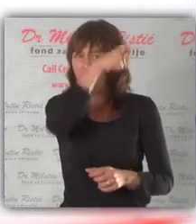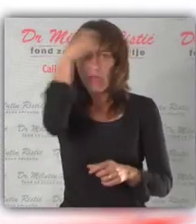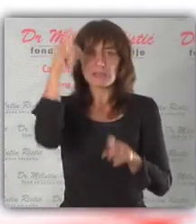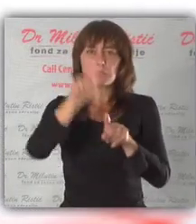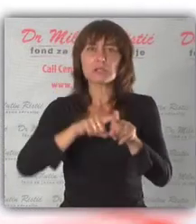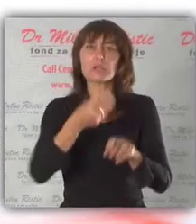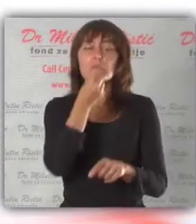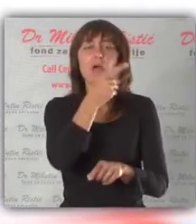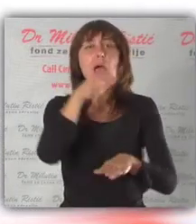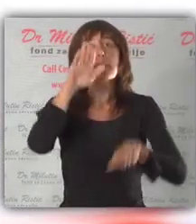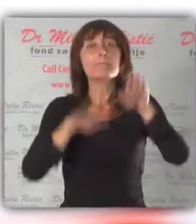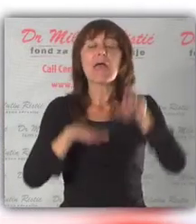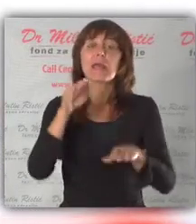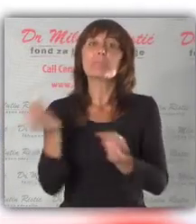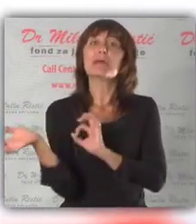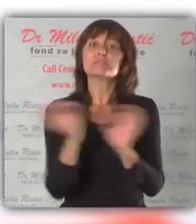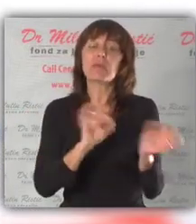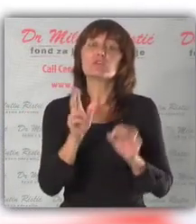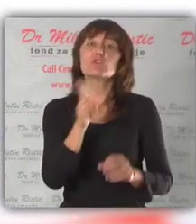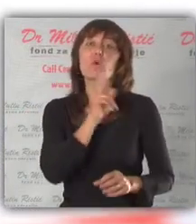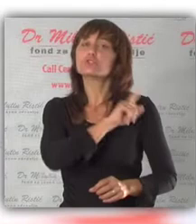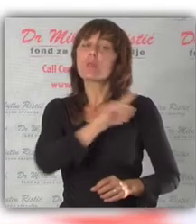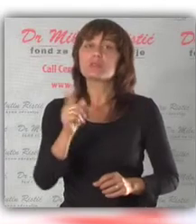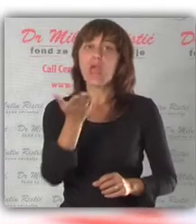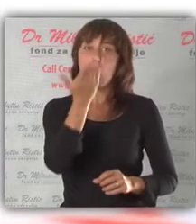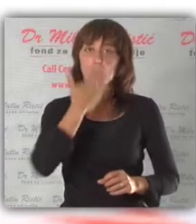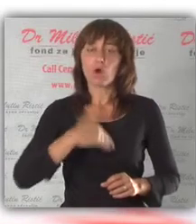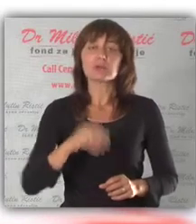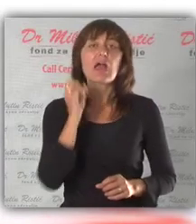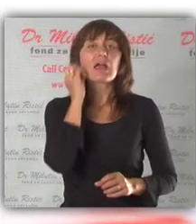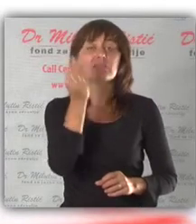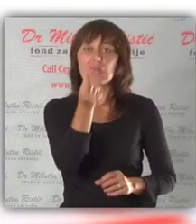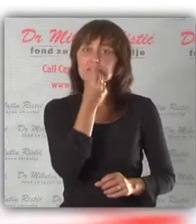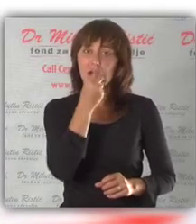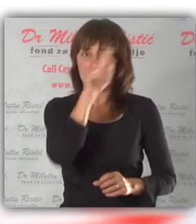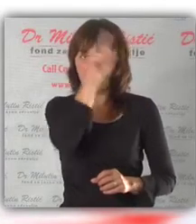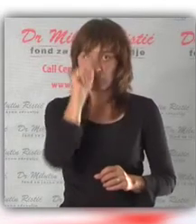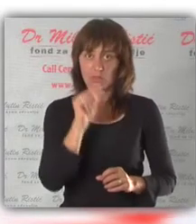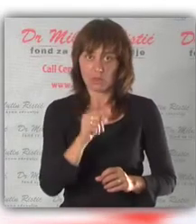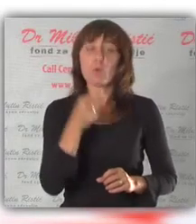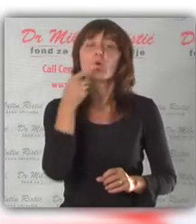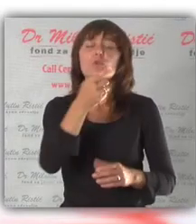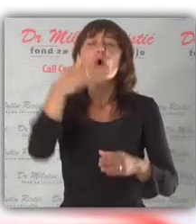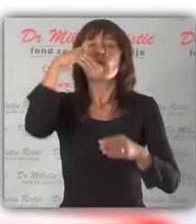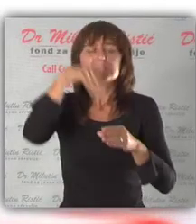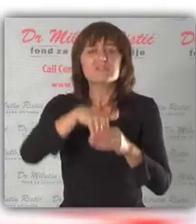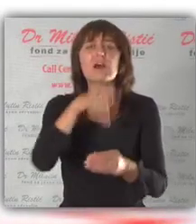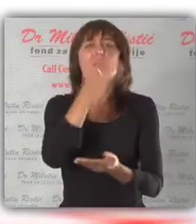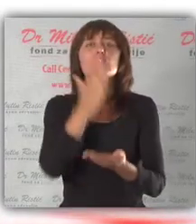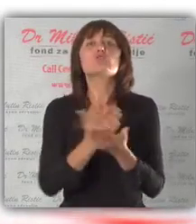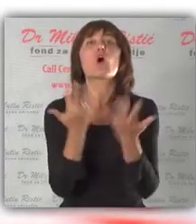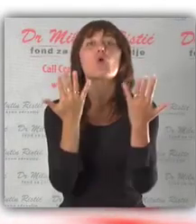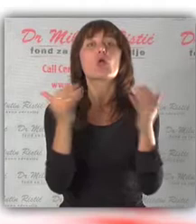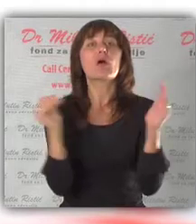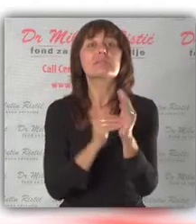letnjim mesecima, to su neke mere bezbednosti koje su neophodne kada je ishrana u pitanju, a to se u stvari tiče toga